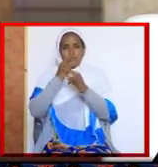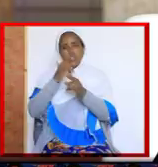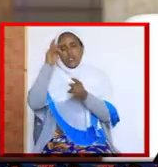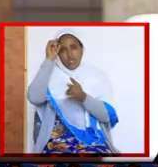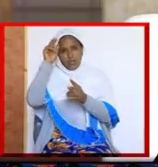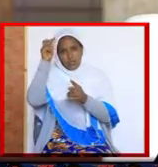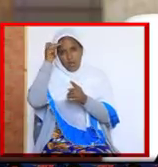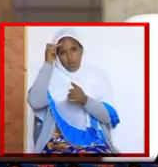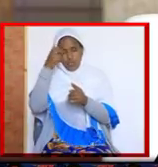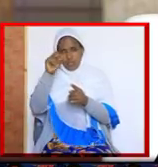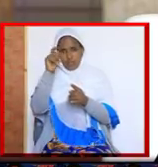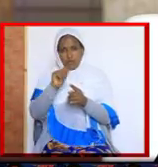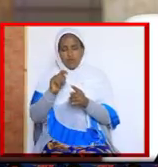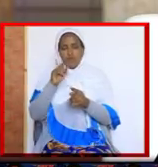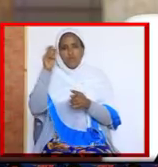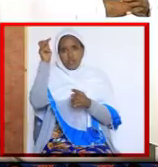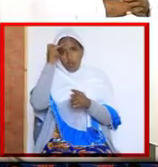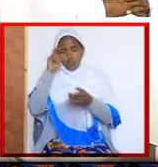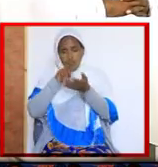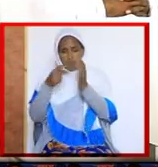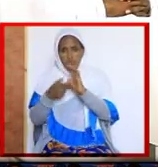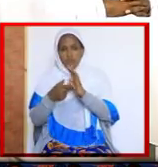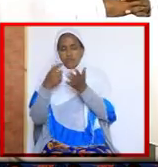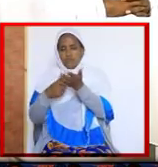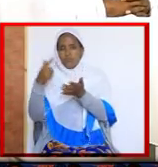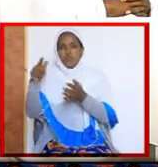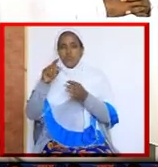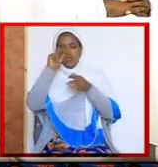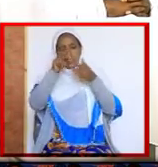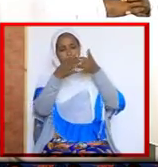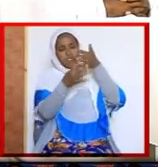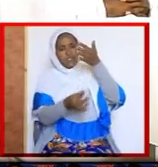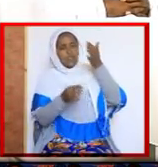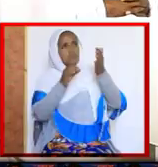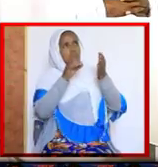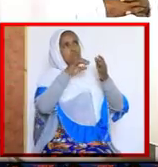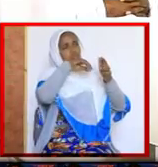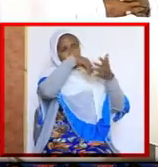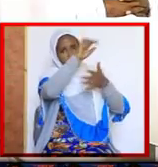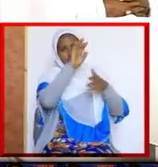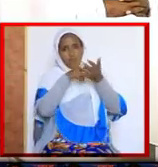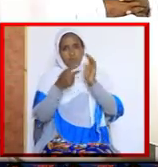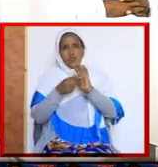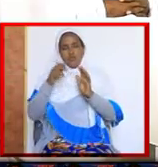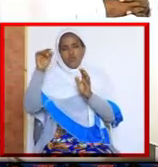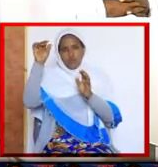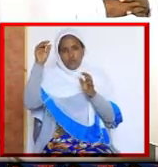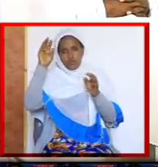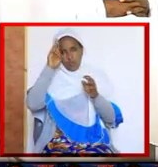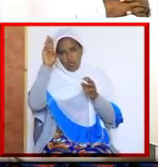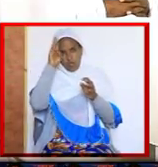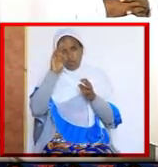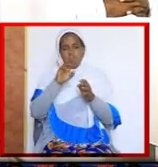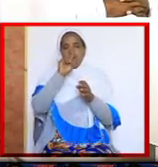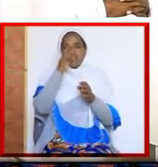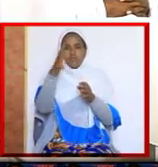ያለ ጫማ እያለቀሰ ወደ ደብረ ዘይት ወጣ ይላል። ሁለተኛ ሳሙኤል 15:30 ላይ እናገኘዋለን። ከልጁ